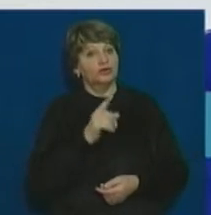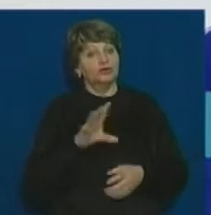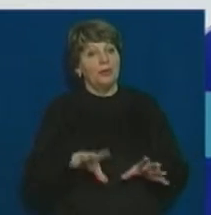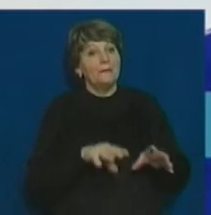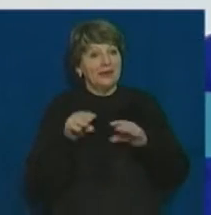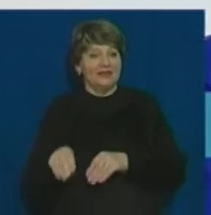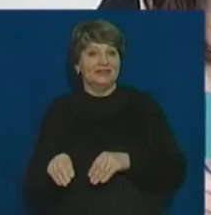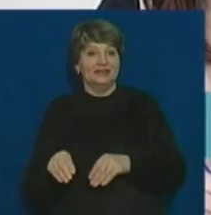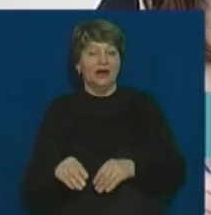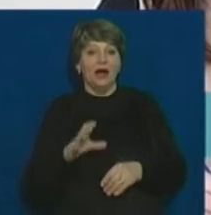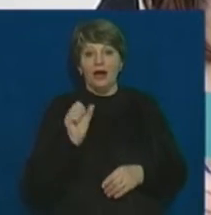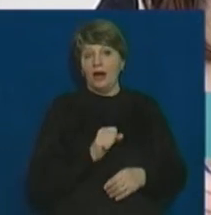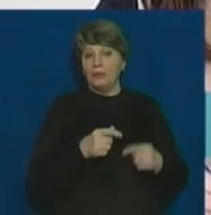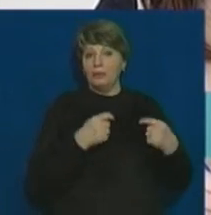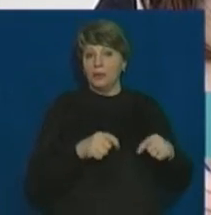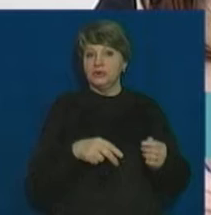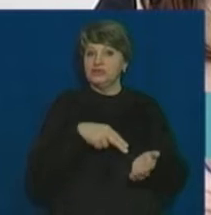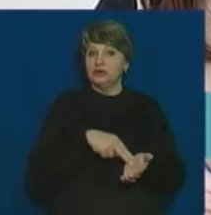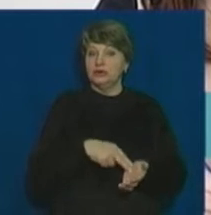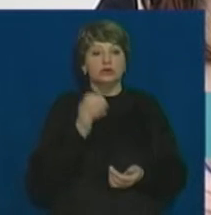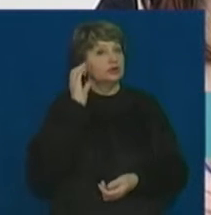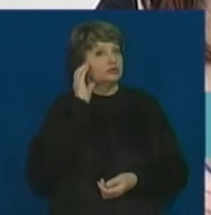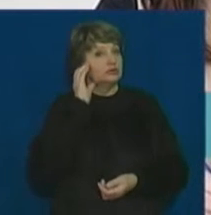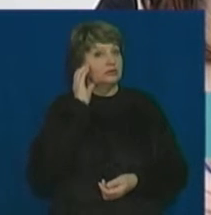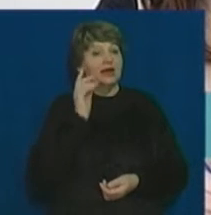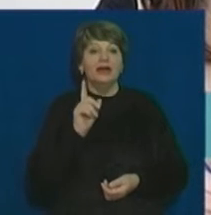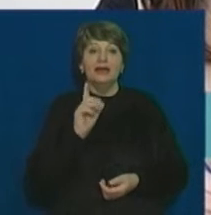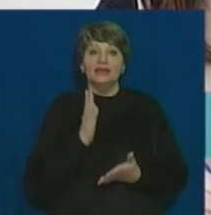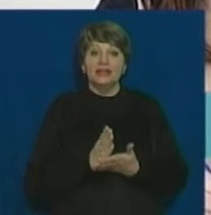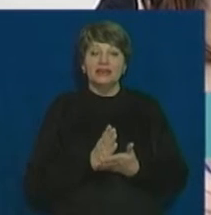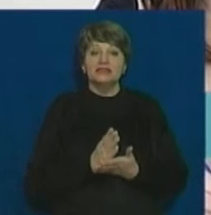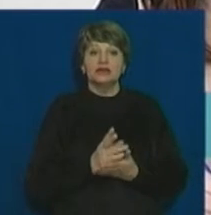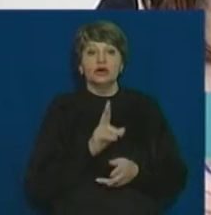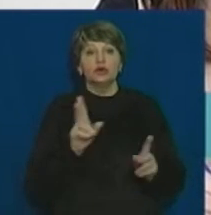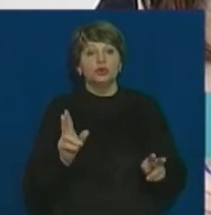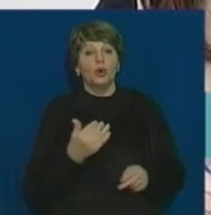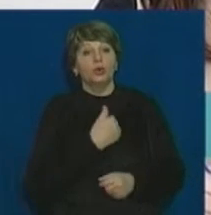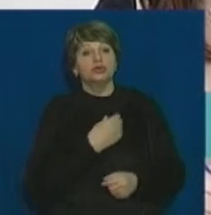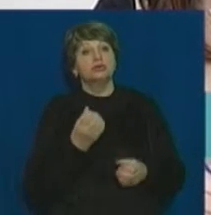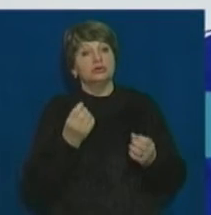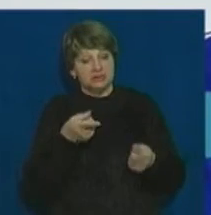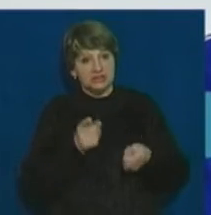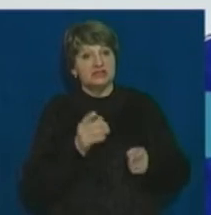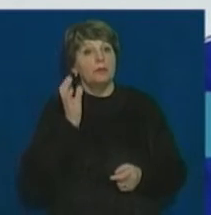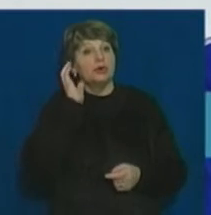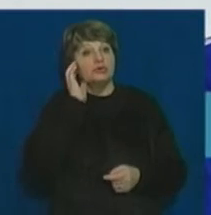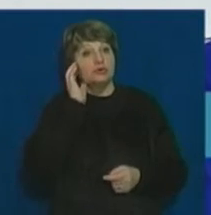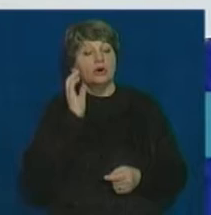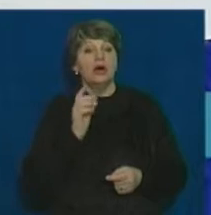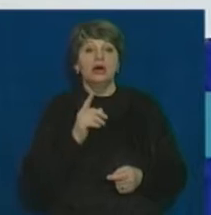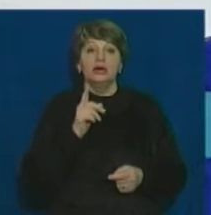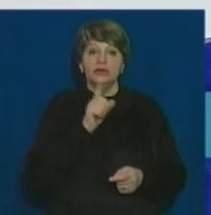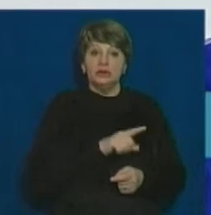Тобто реалізатор стоїть і слухає. Є містяни, які хочуть, щоб залишилось, бо це зручно. Є містяни, які говорять, що вони хочуть, щоб площа